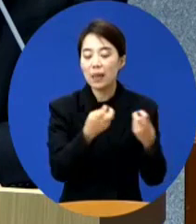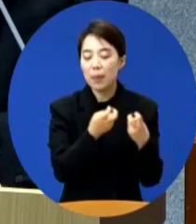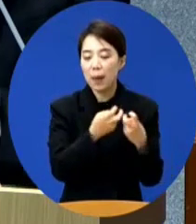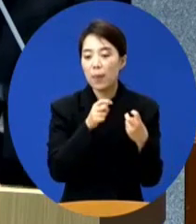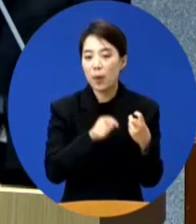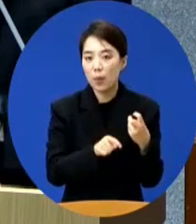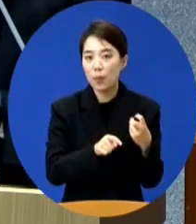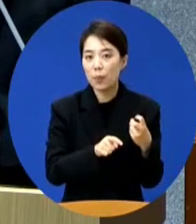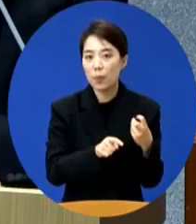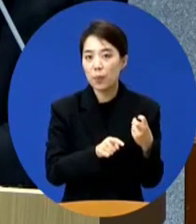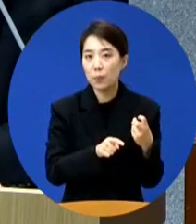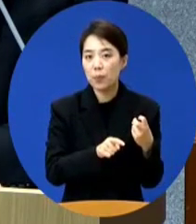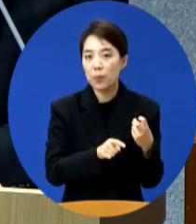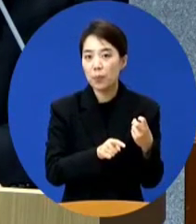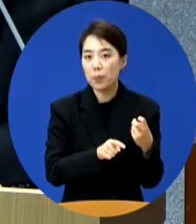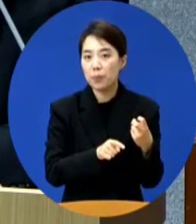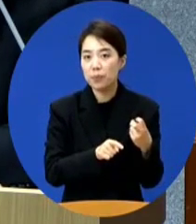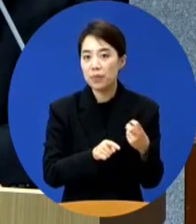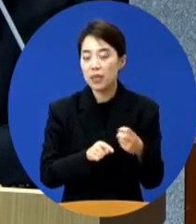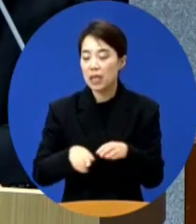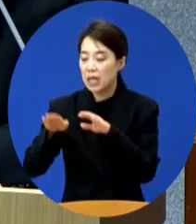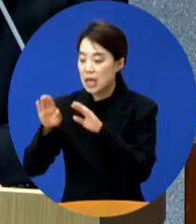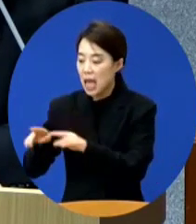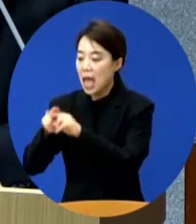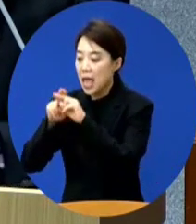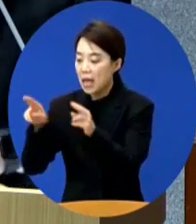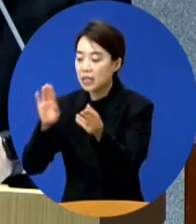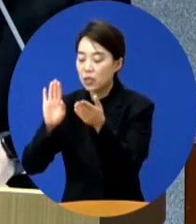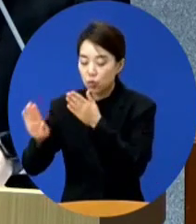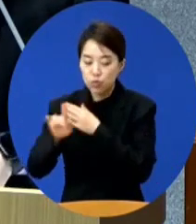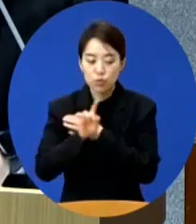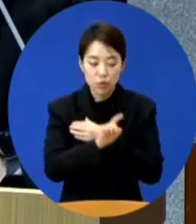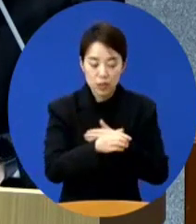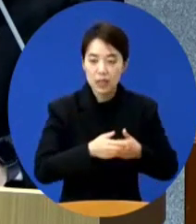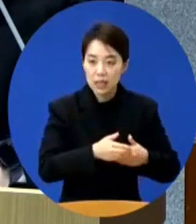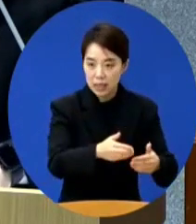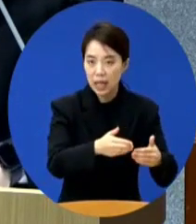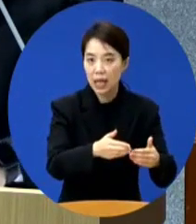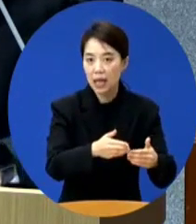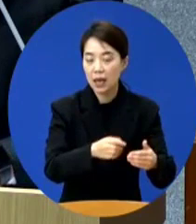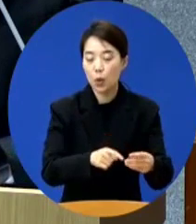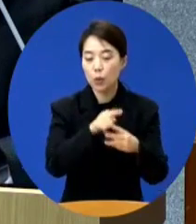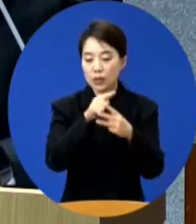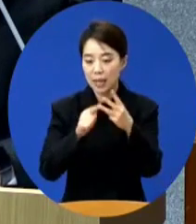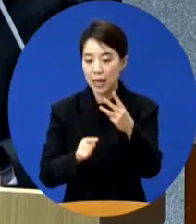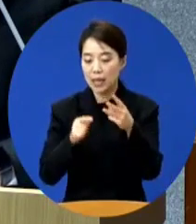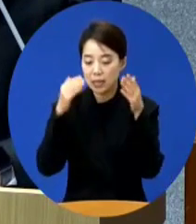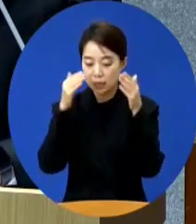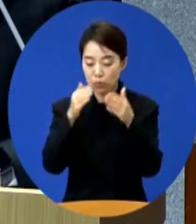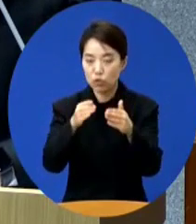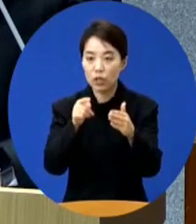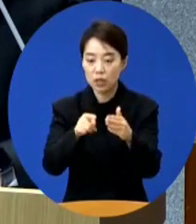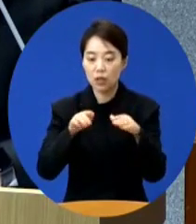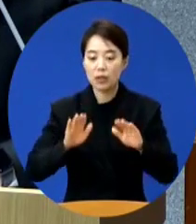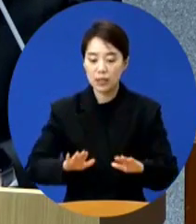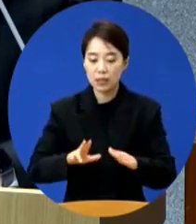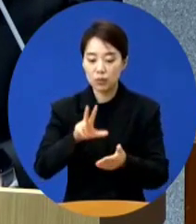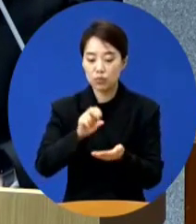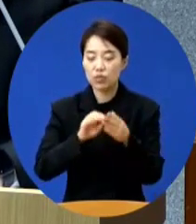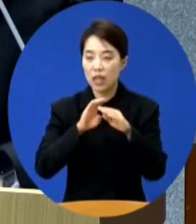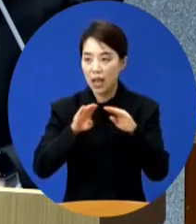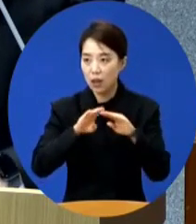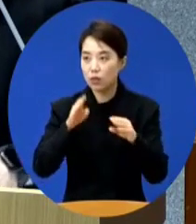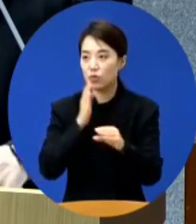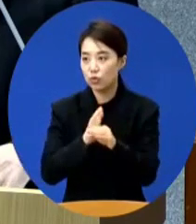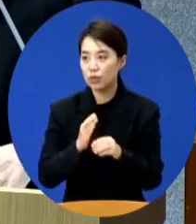것이냐. 그건 이제 계약 해지 이후 일입니다만은 그거에 대해서 교육청은 그 세 가지의 역점을 두고 좀 이 문제를 대하고